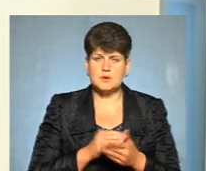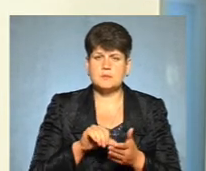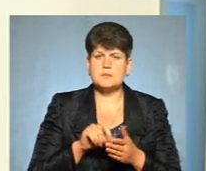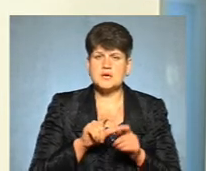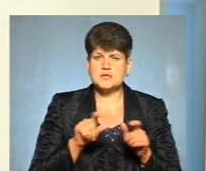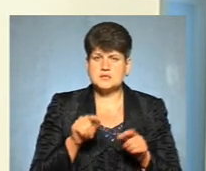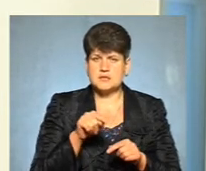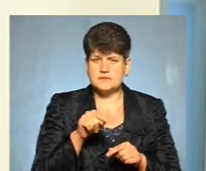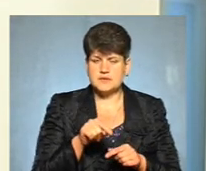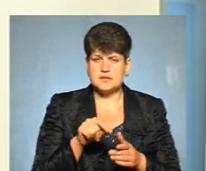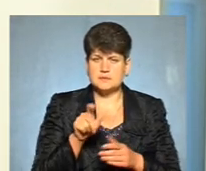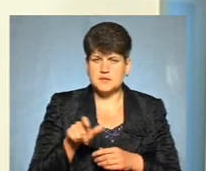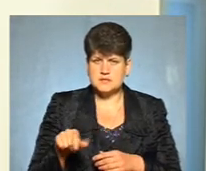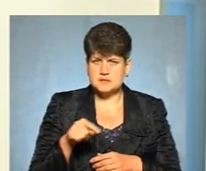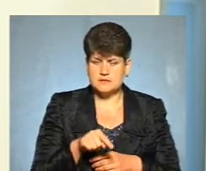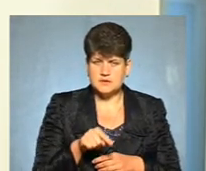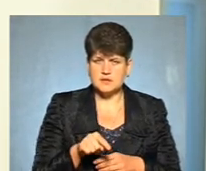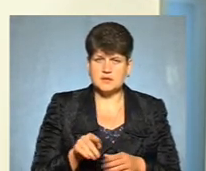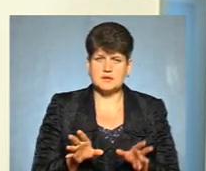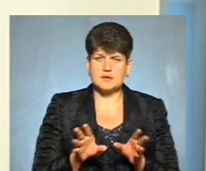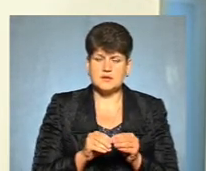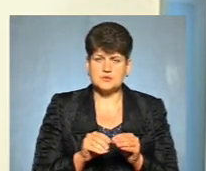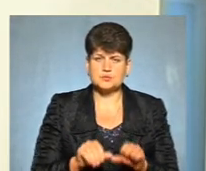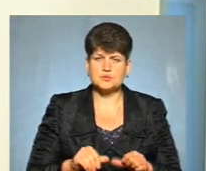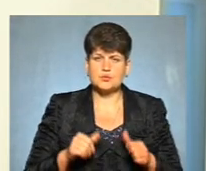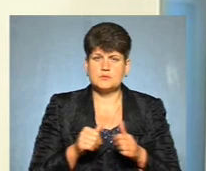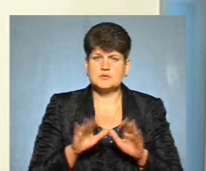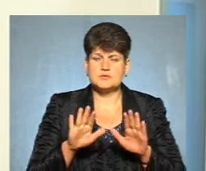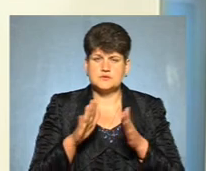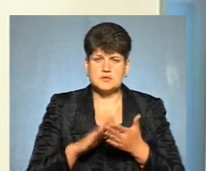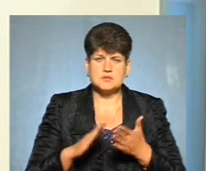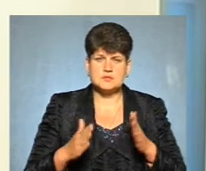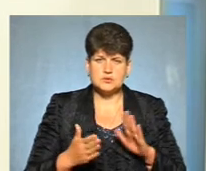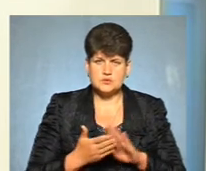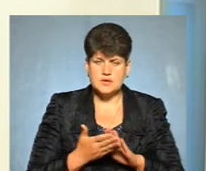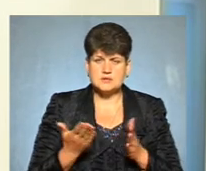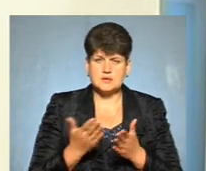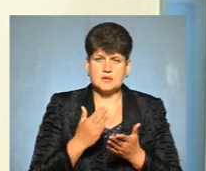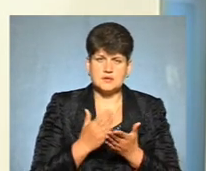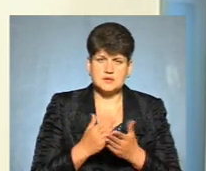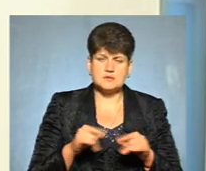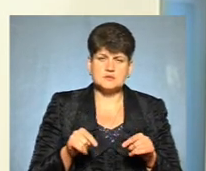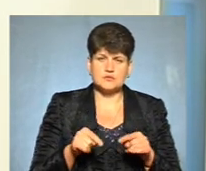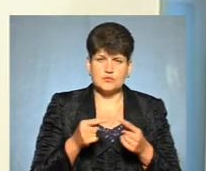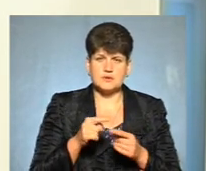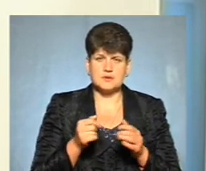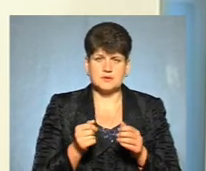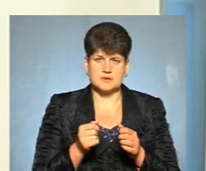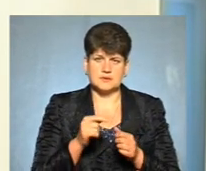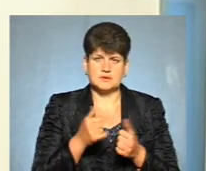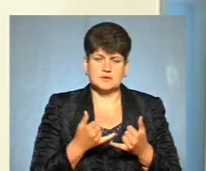служби, разом з представниками комісії з надзвичайних ситуацій, яка створена, власне, під ЗНО,